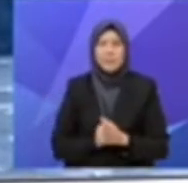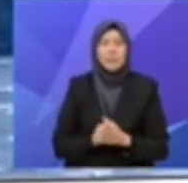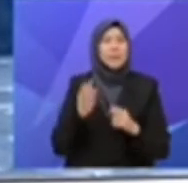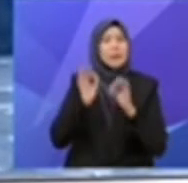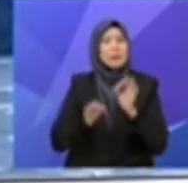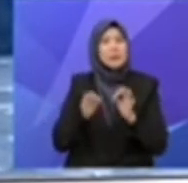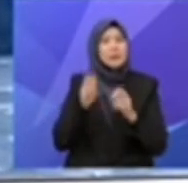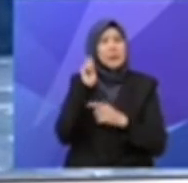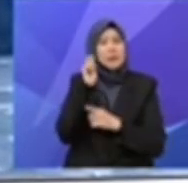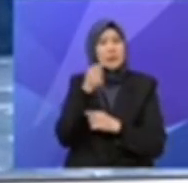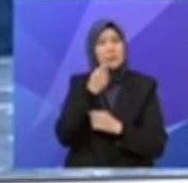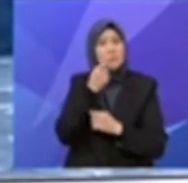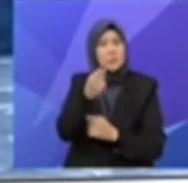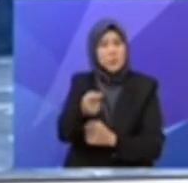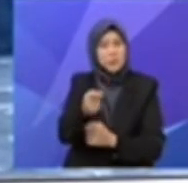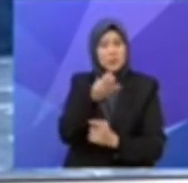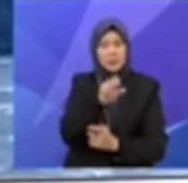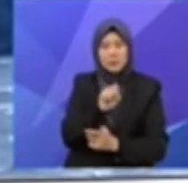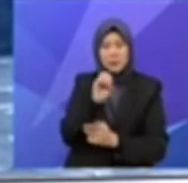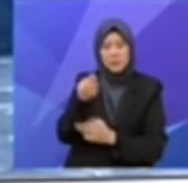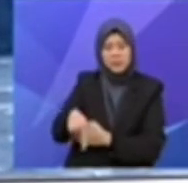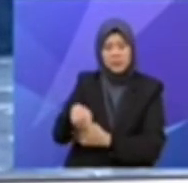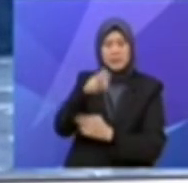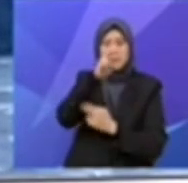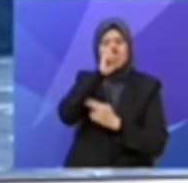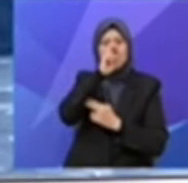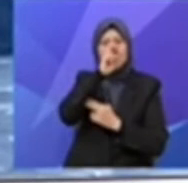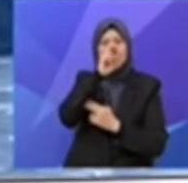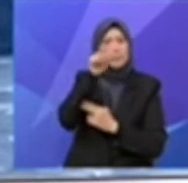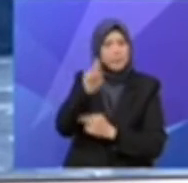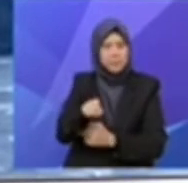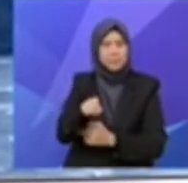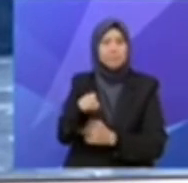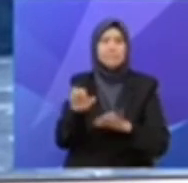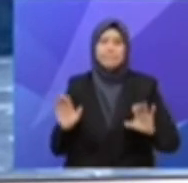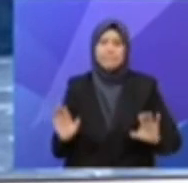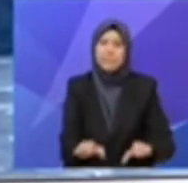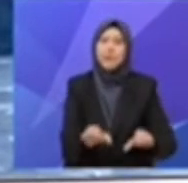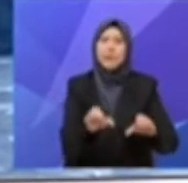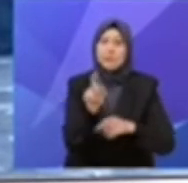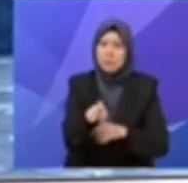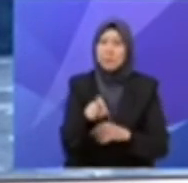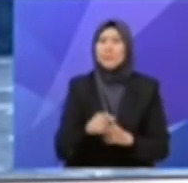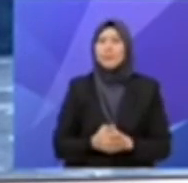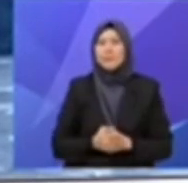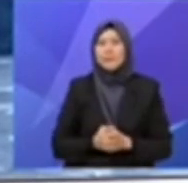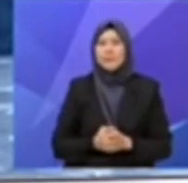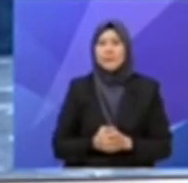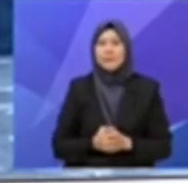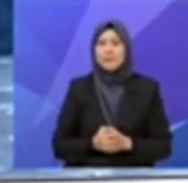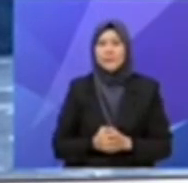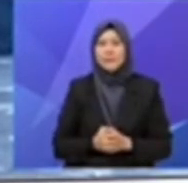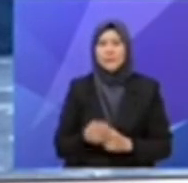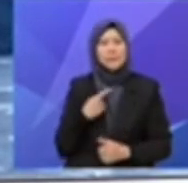kesuksesan sebuah tadi bahwa shopee yang ketat perlu dilaksanakan kita tahu